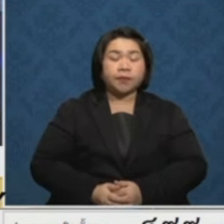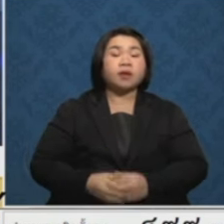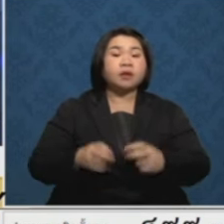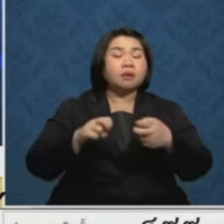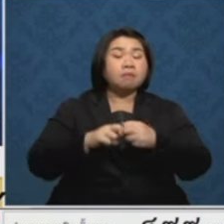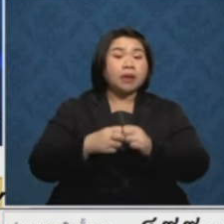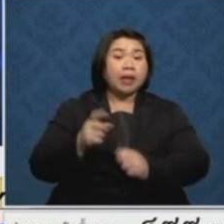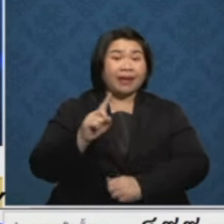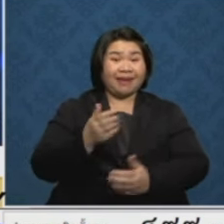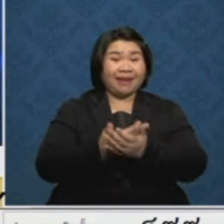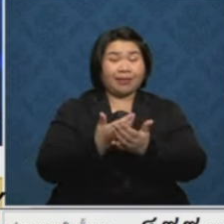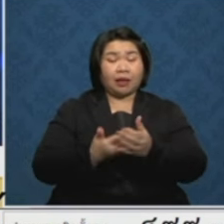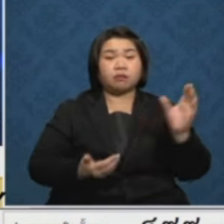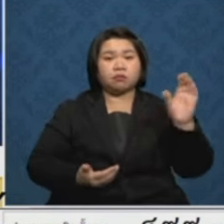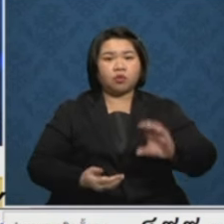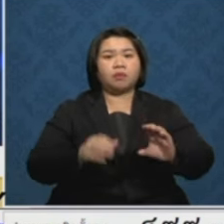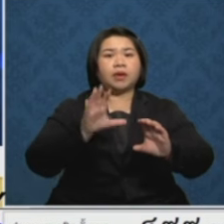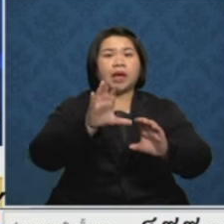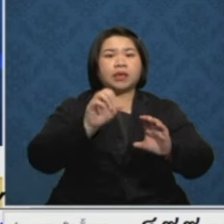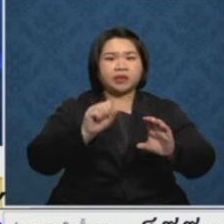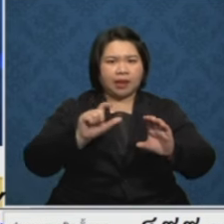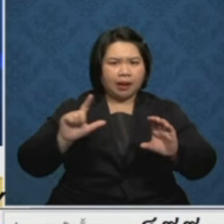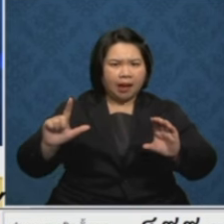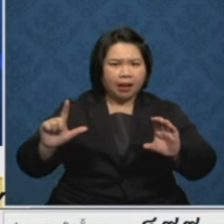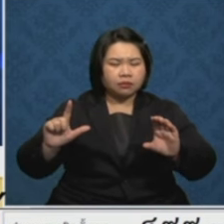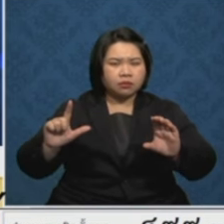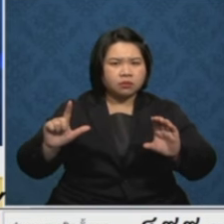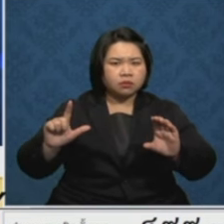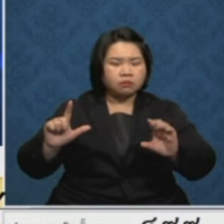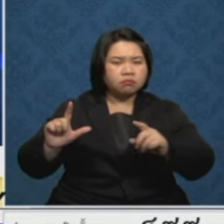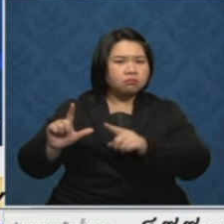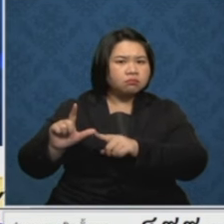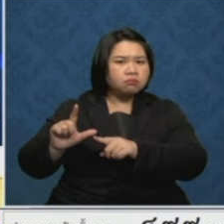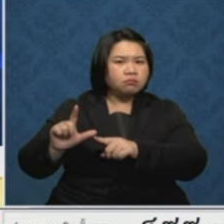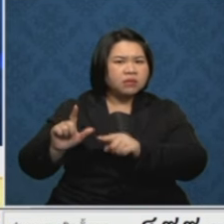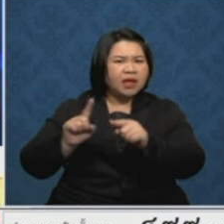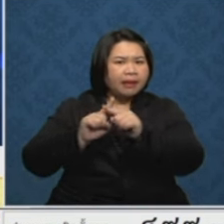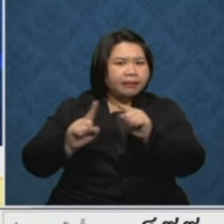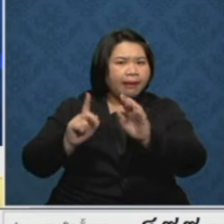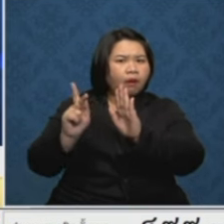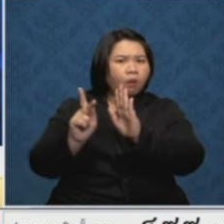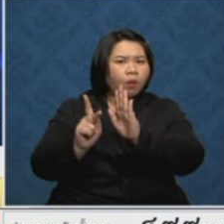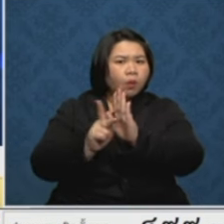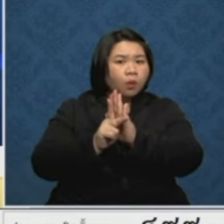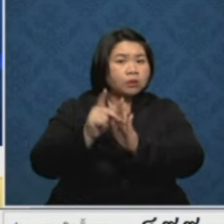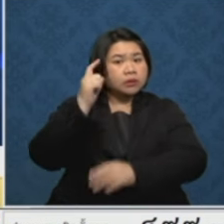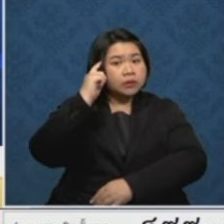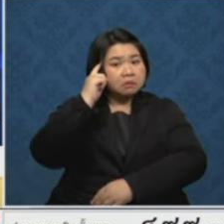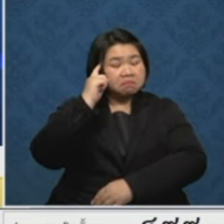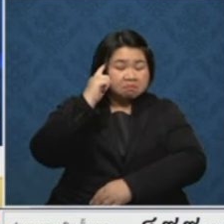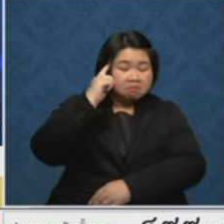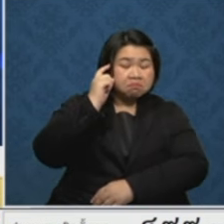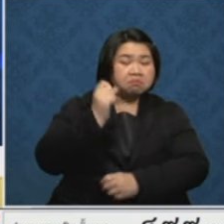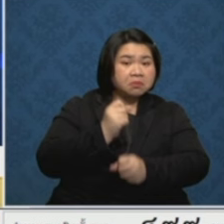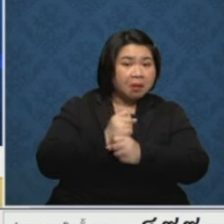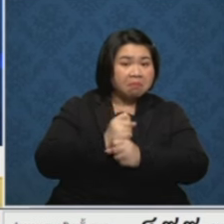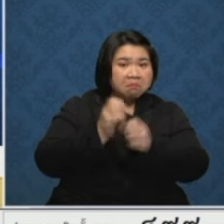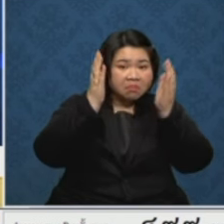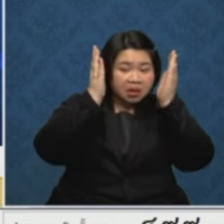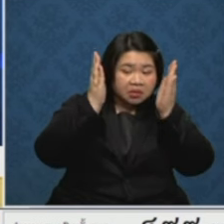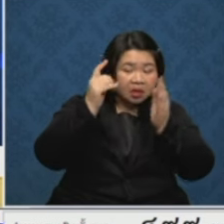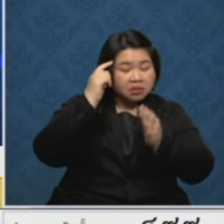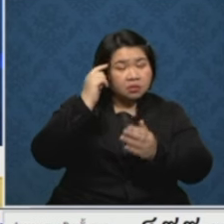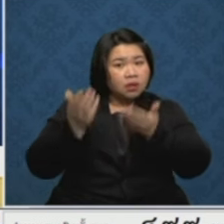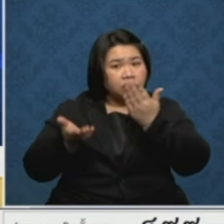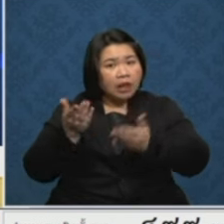าห์ลงเงินไป500,000 ล้านแต่กลับสร้างกลไกเงื่อนไขโดยตั้งใจหรือไม่ได้ตั้งใจเนี่ยเพื่อที่จะเอื้